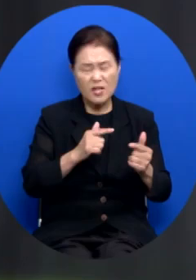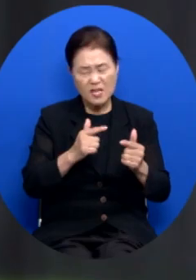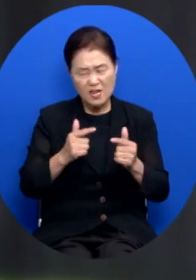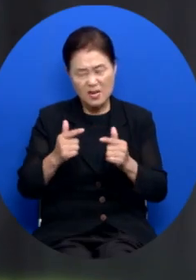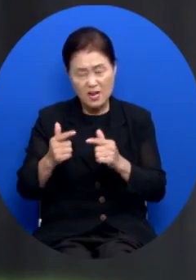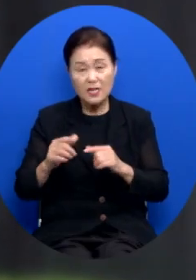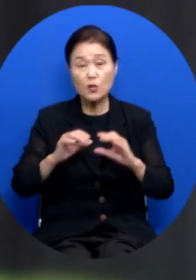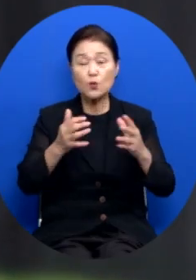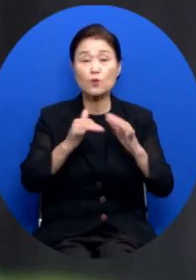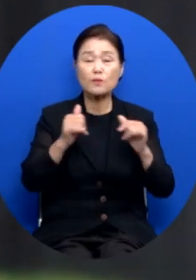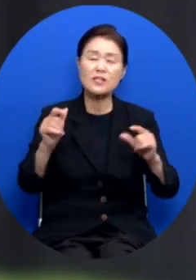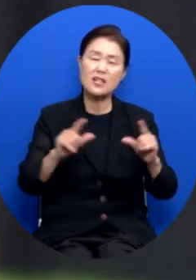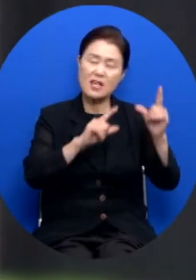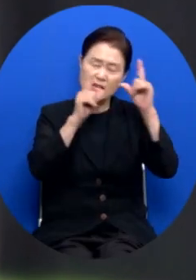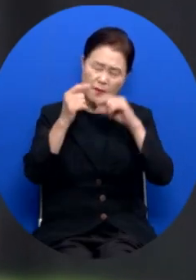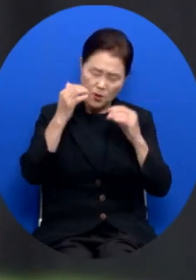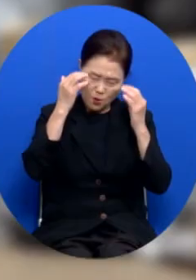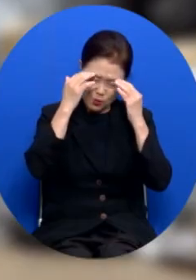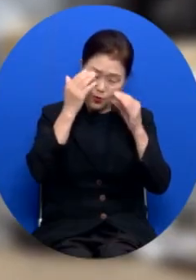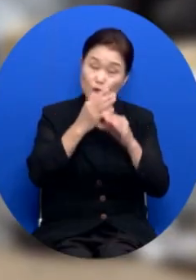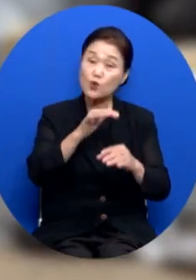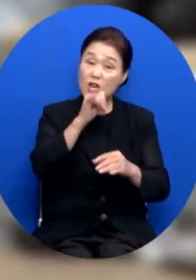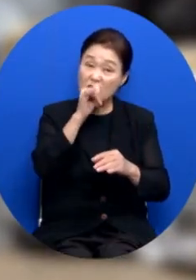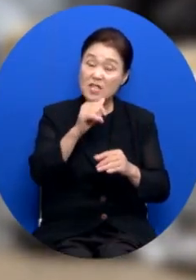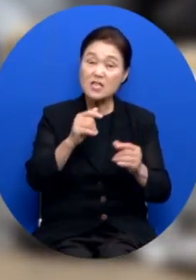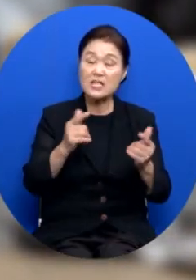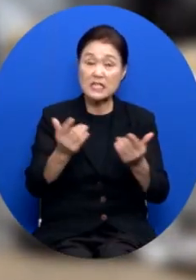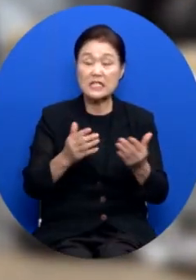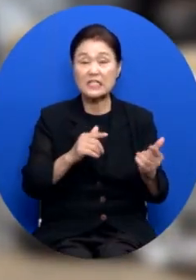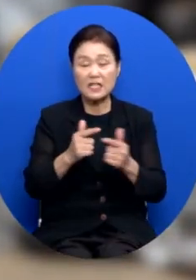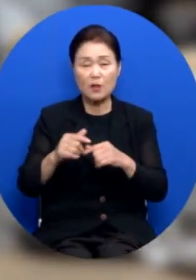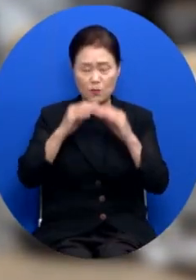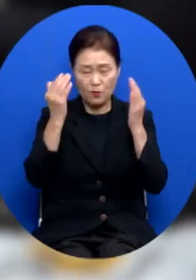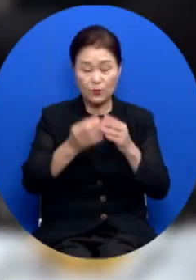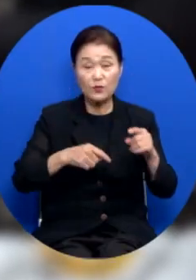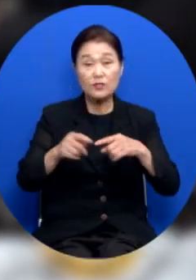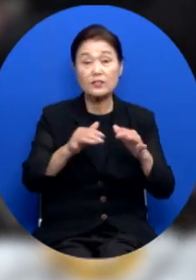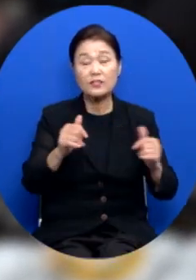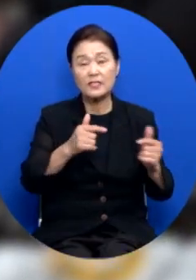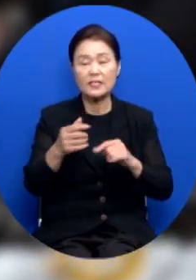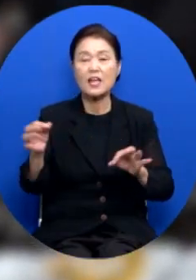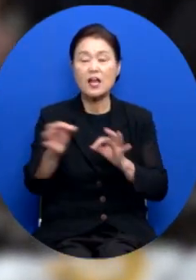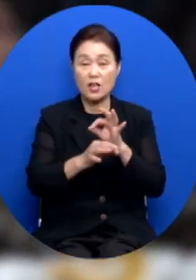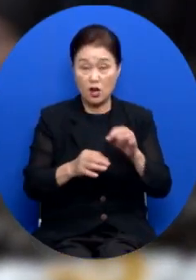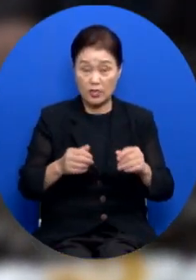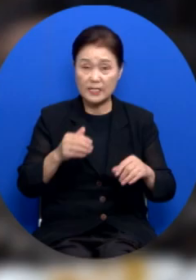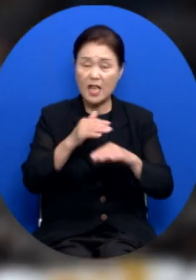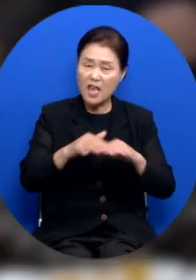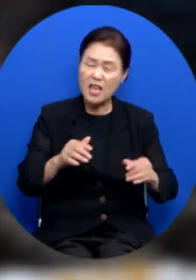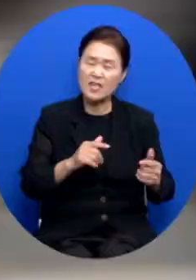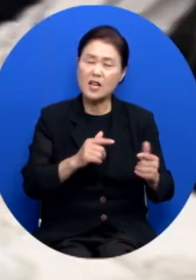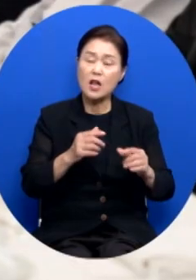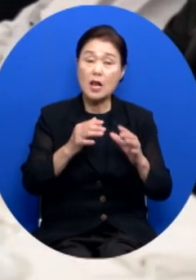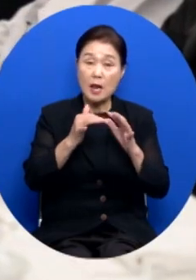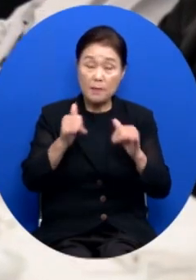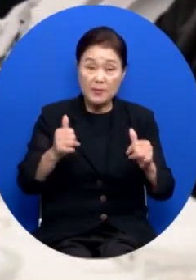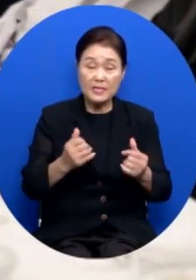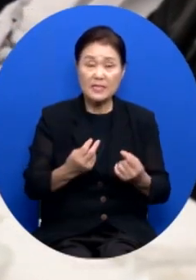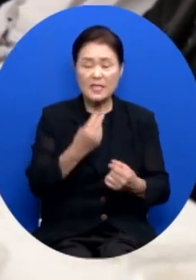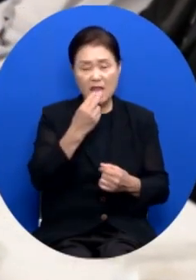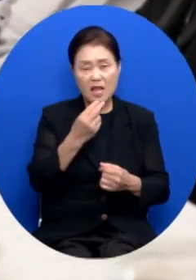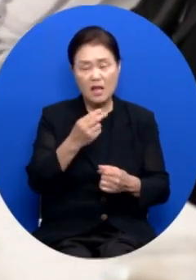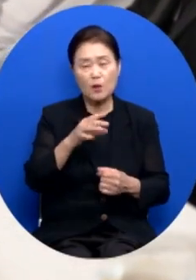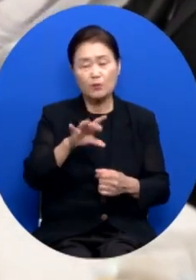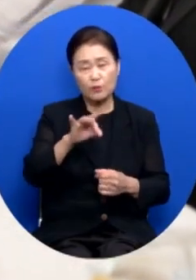삶이 고통받고 있는 상황에 모든 정치 지도자들이 경제위기 극복과 민생회복을 최우선 과제로